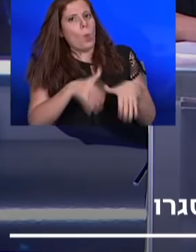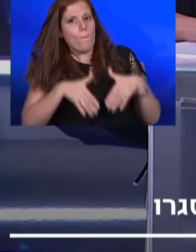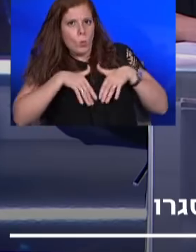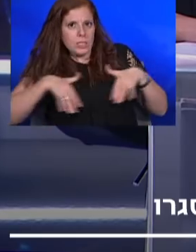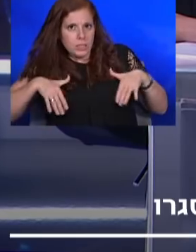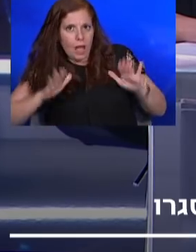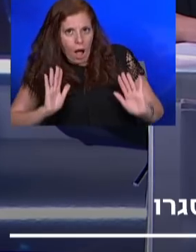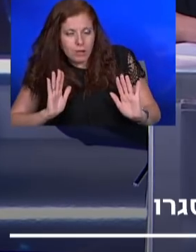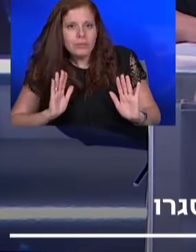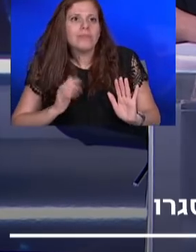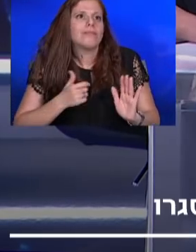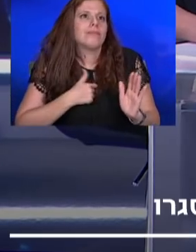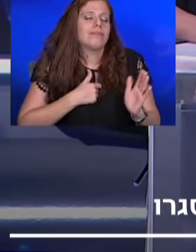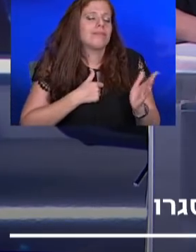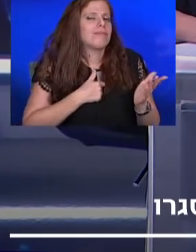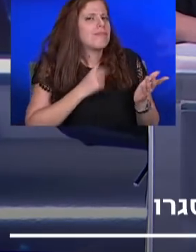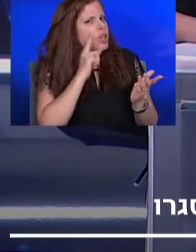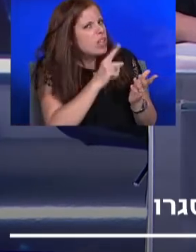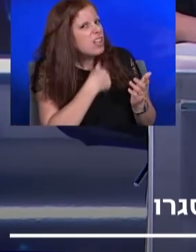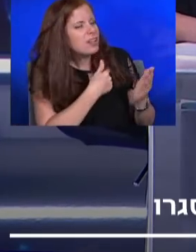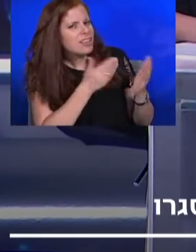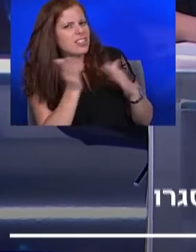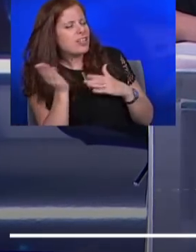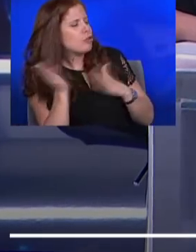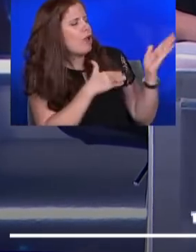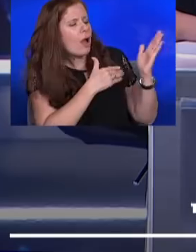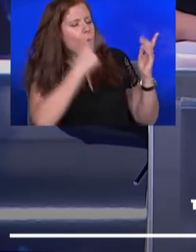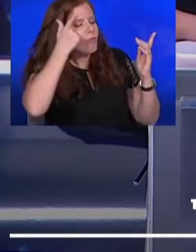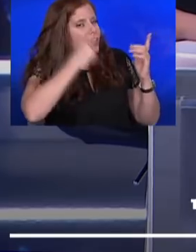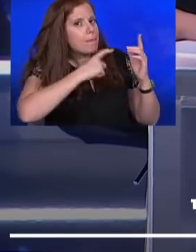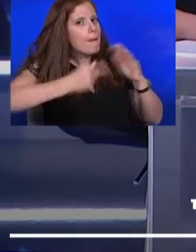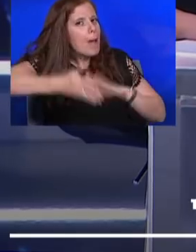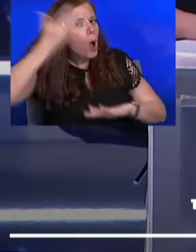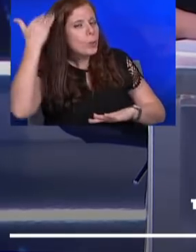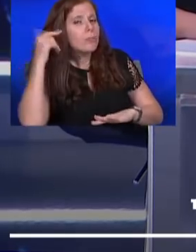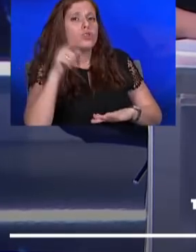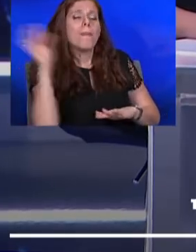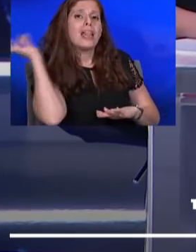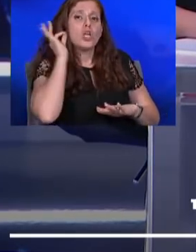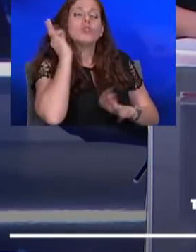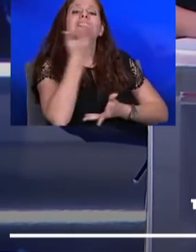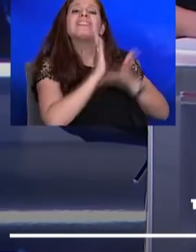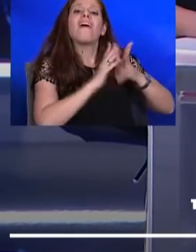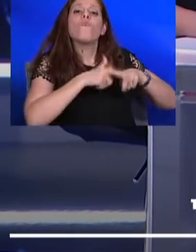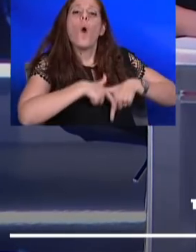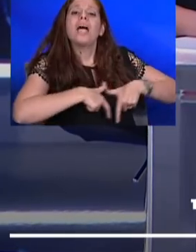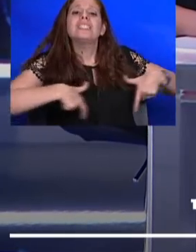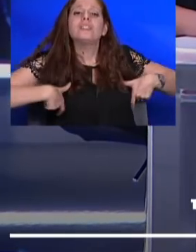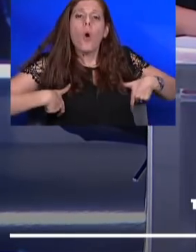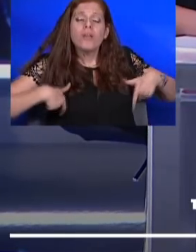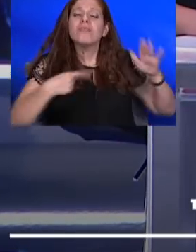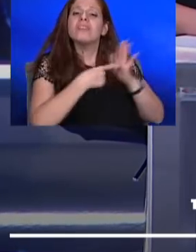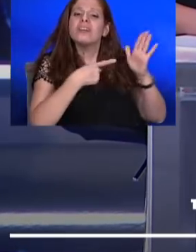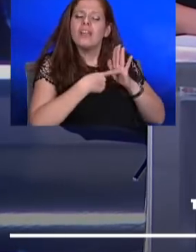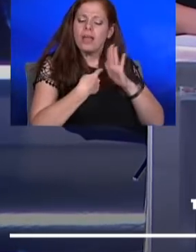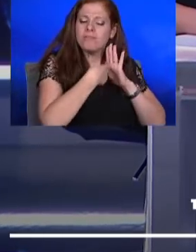נזרקת למאה הקודמת, שבה אנשים שרפו חזיות כדי להביע את עמדתן